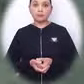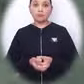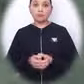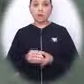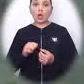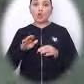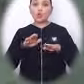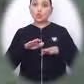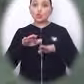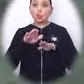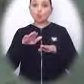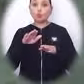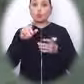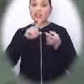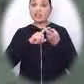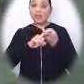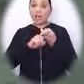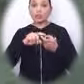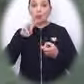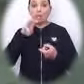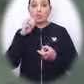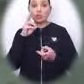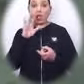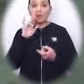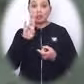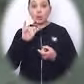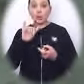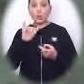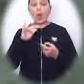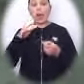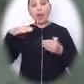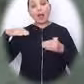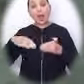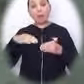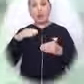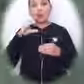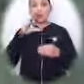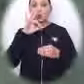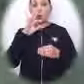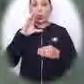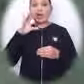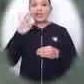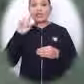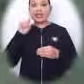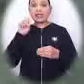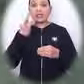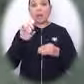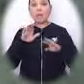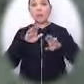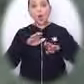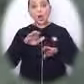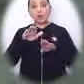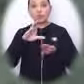проложить строчку, связывающую мешковину кармана со срезами. Прокладываем